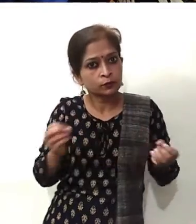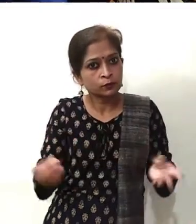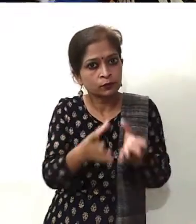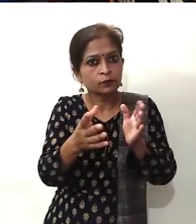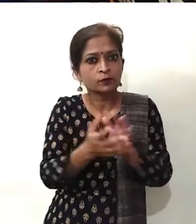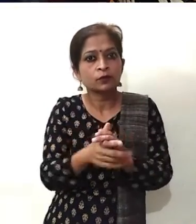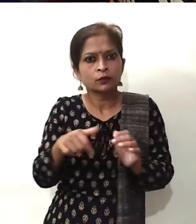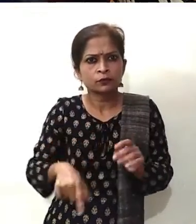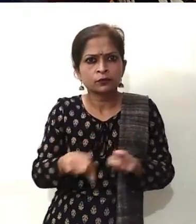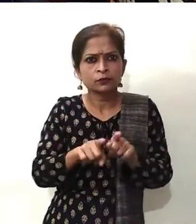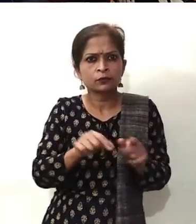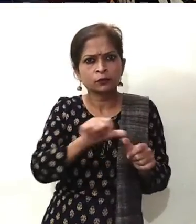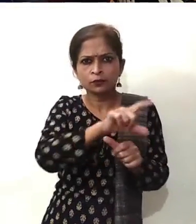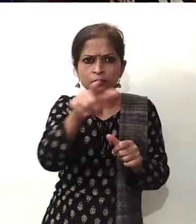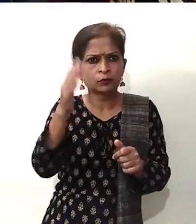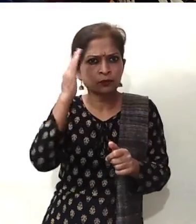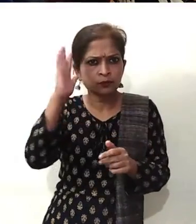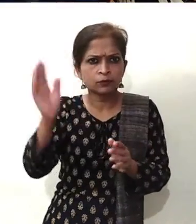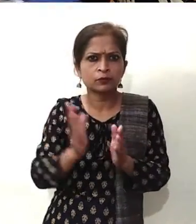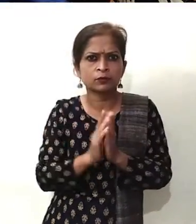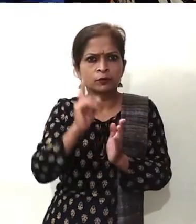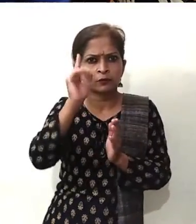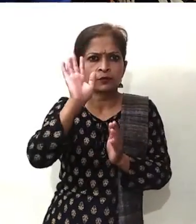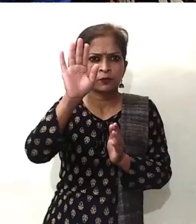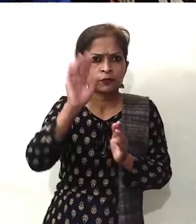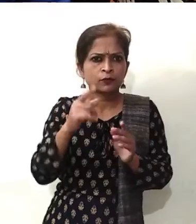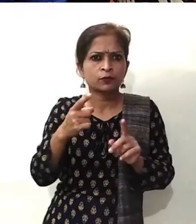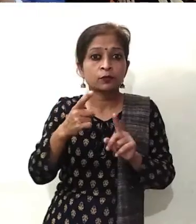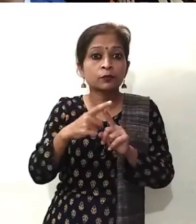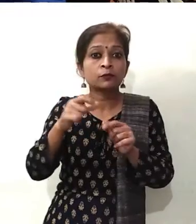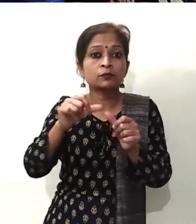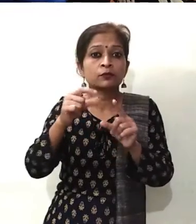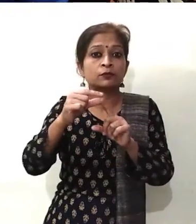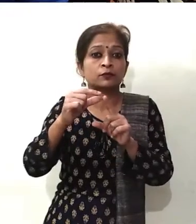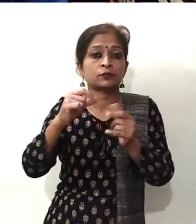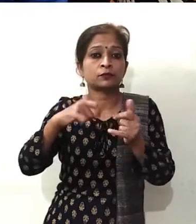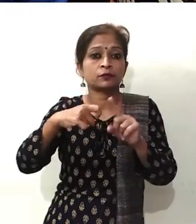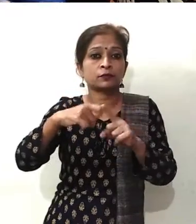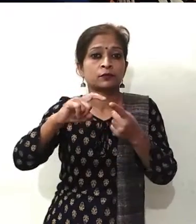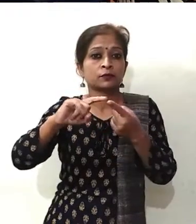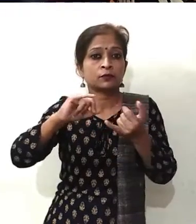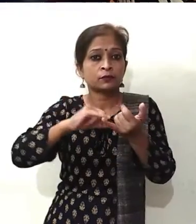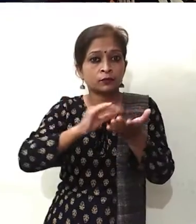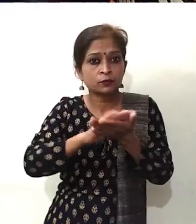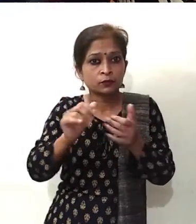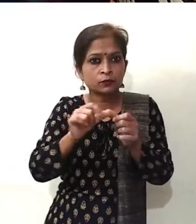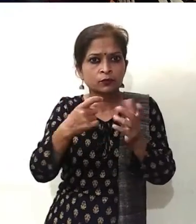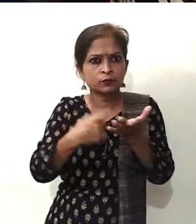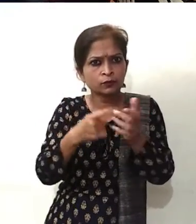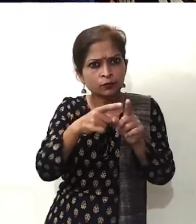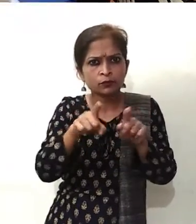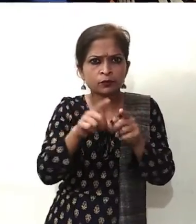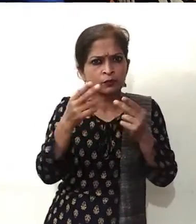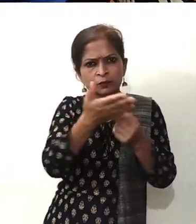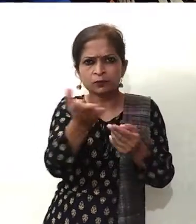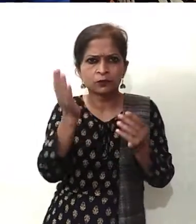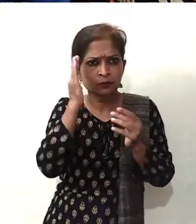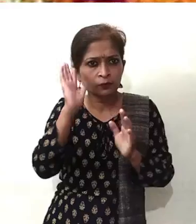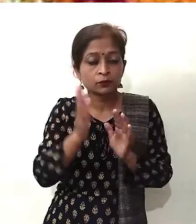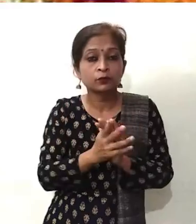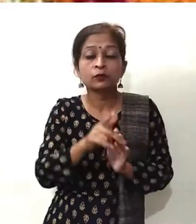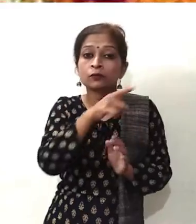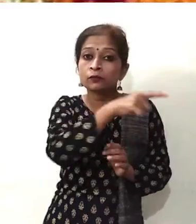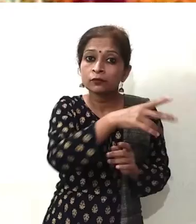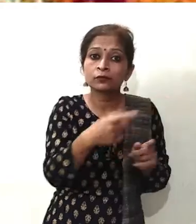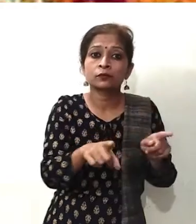टपकेश्वर मंदिर, वहीं अश्वत्थामा जहाँ जन्म लिए थे वहां गुफा भी है जिसके अंदर अश्वत्थामा ने जन्म लिया, तो वहां आचार्य द्रोण रहने